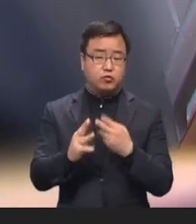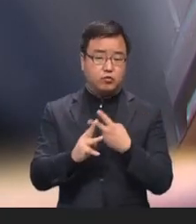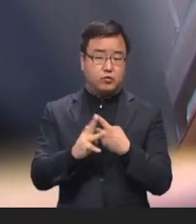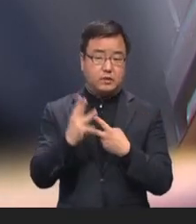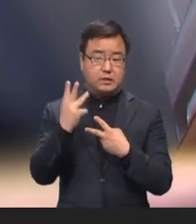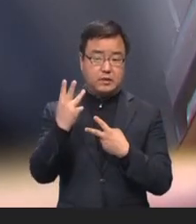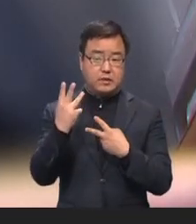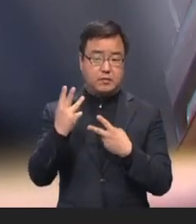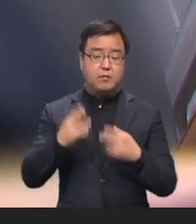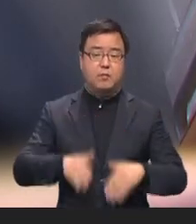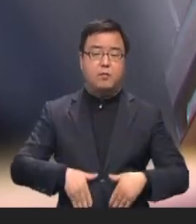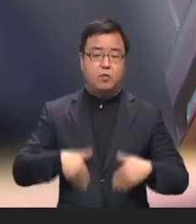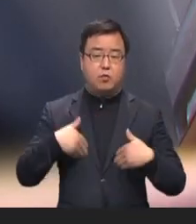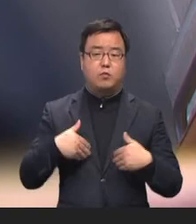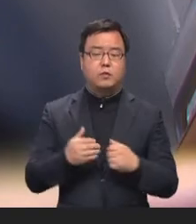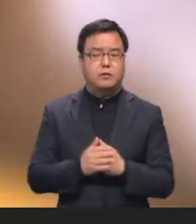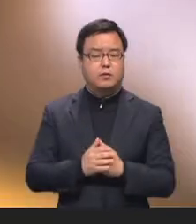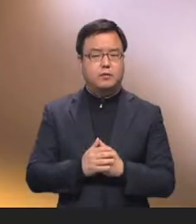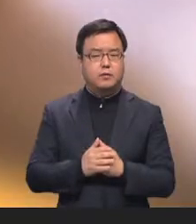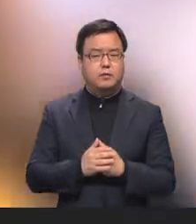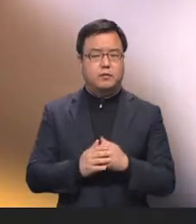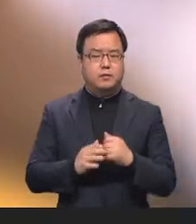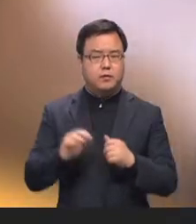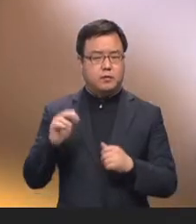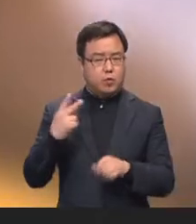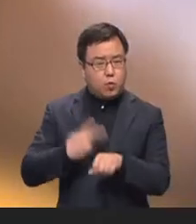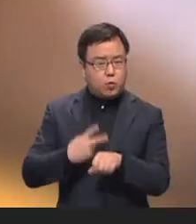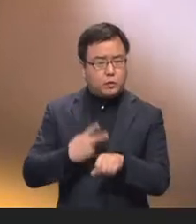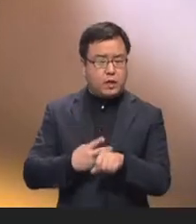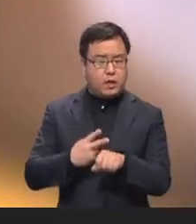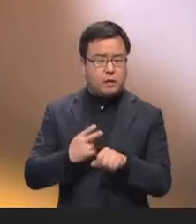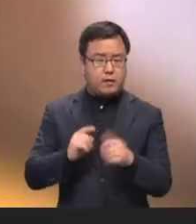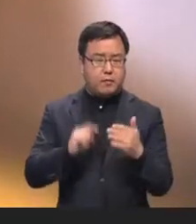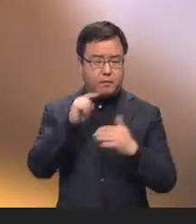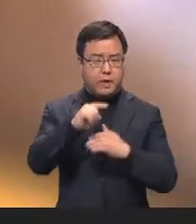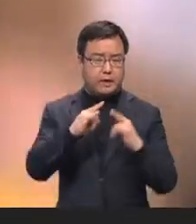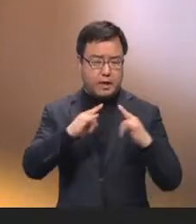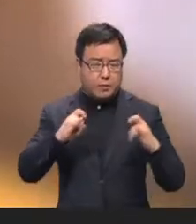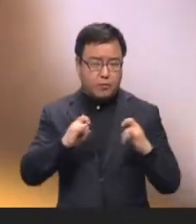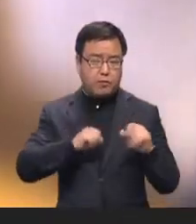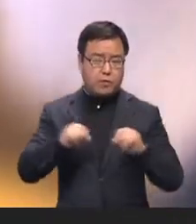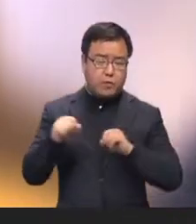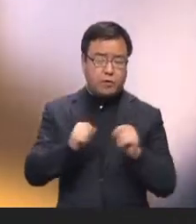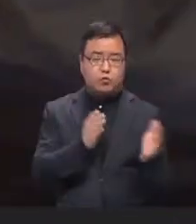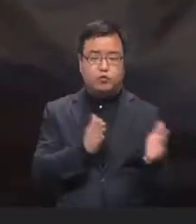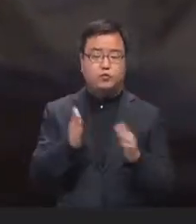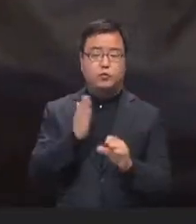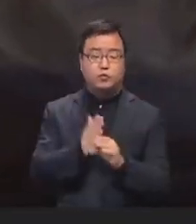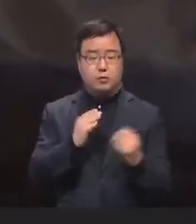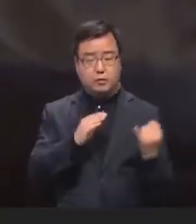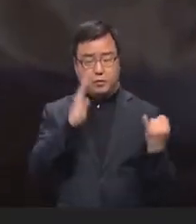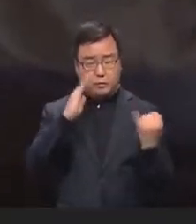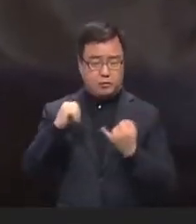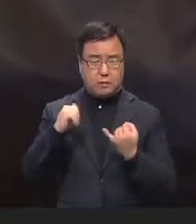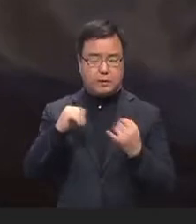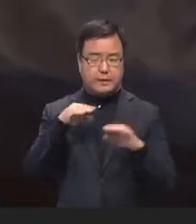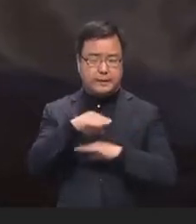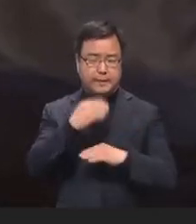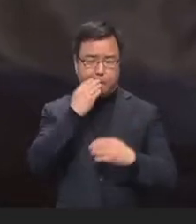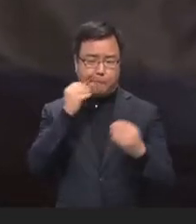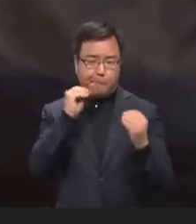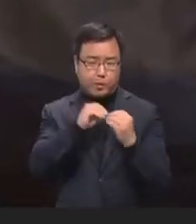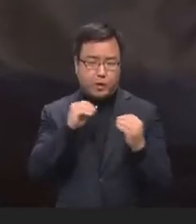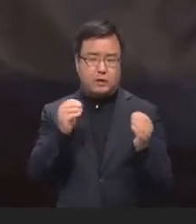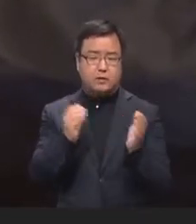이였습니다 a 교상 당시 야영 활동 준비하던 어 진실 자신의 차로 불러내 억지로 입을 맞추는 등 강제